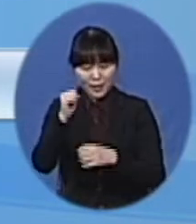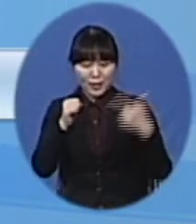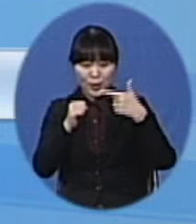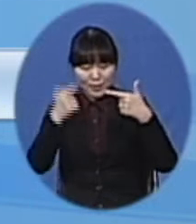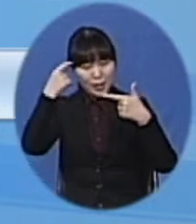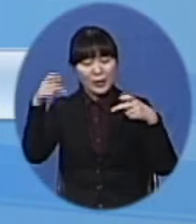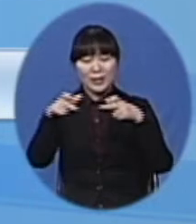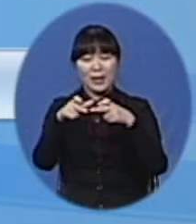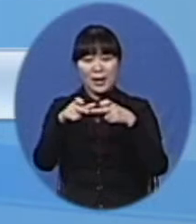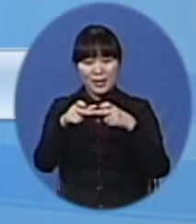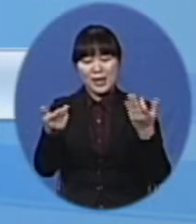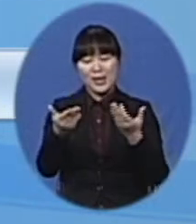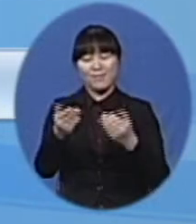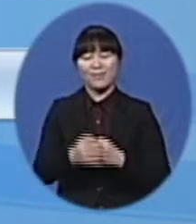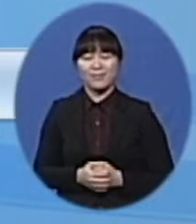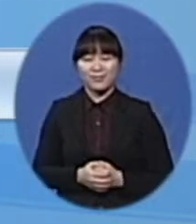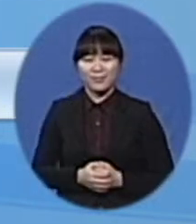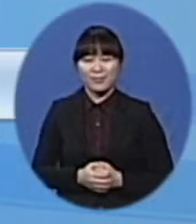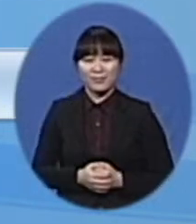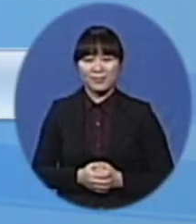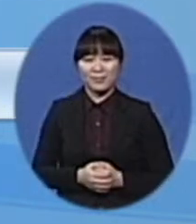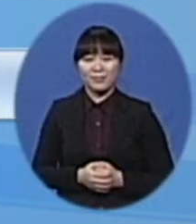6명의 정신장애인이 근무하게 됩니다.